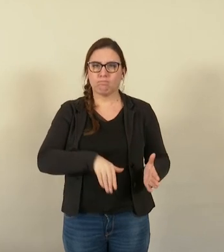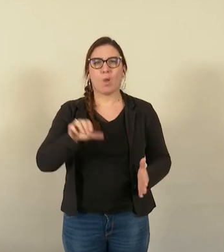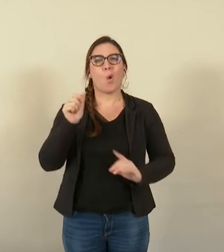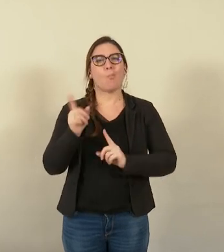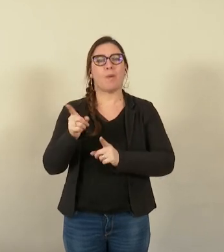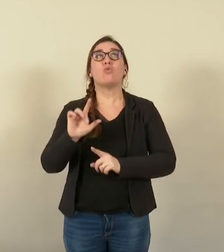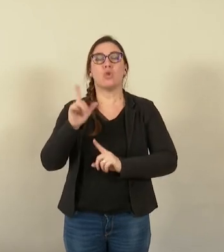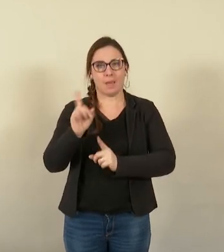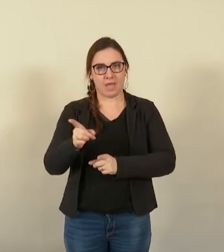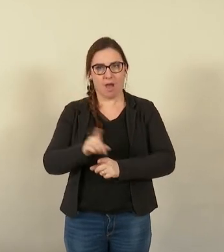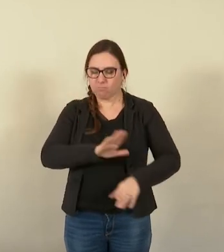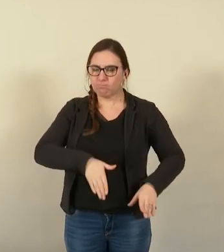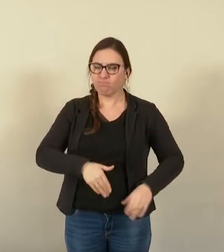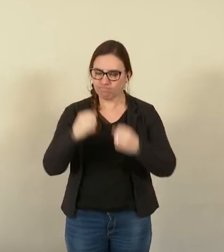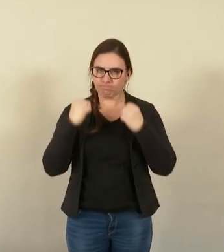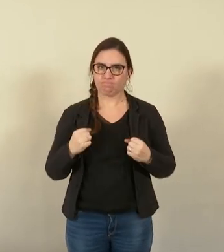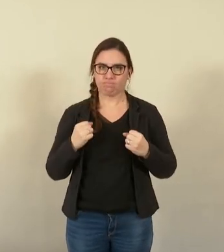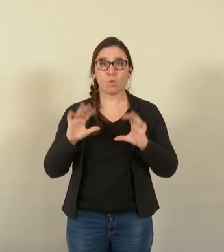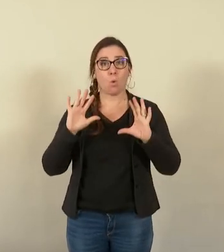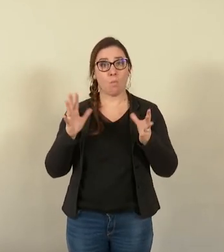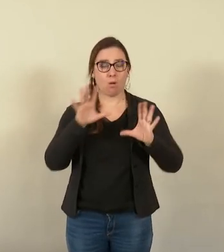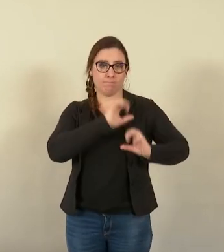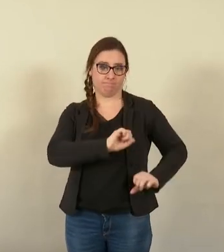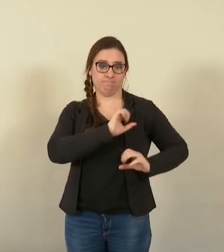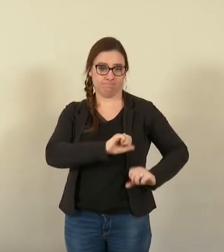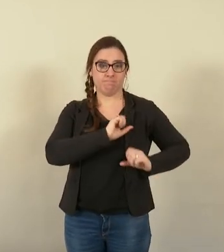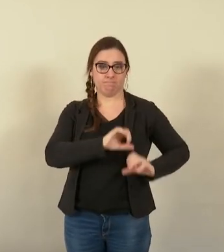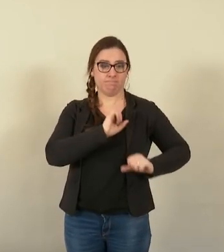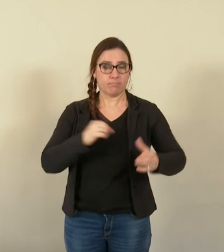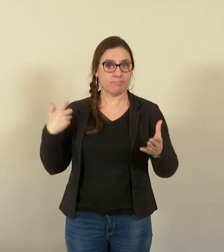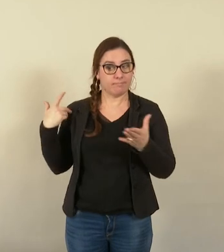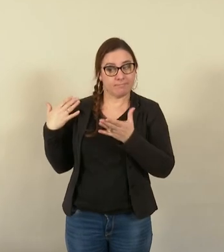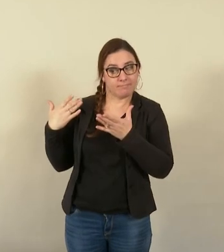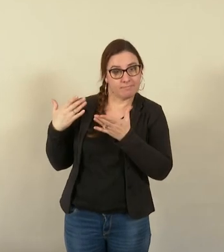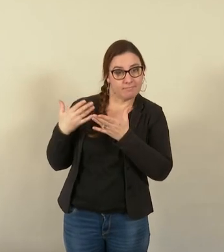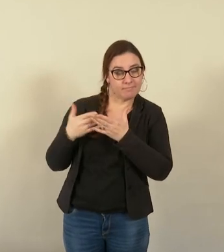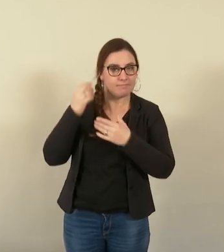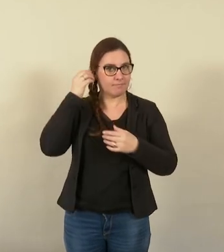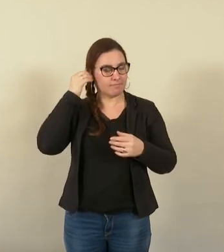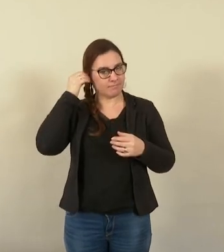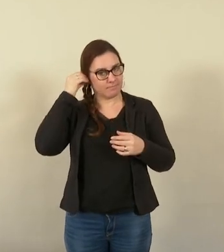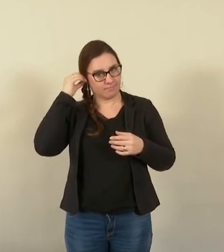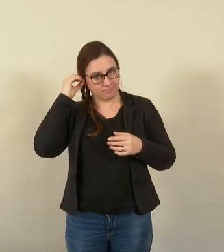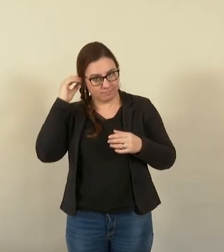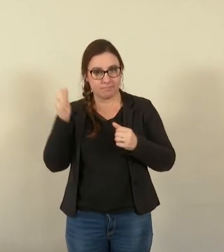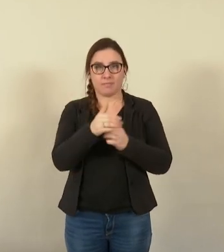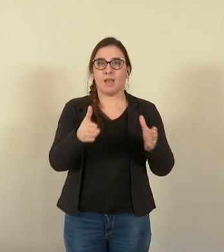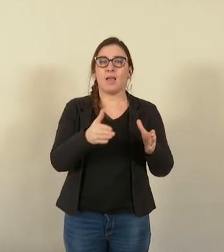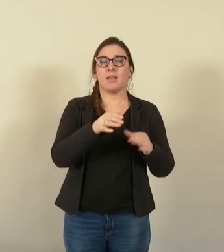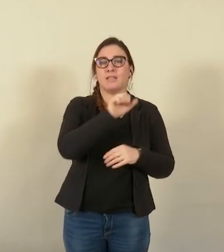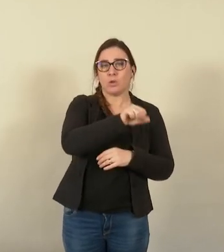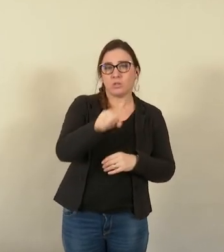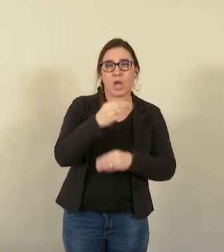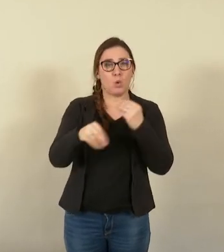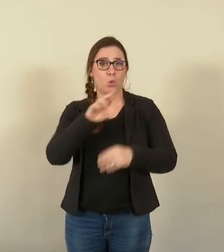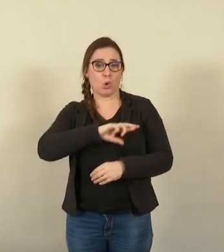guerre de la 2uxème Guerre mondiale euh l'ont été sur la la base d'expérimentation qui avait été mené que ça soit sur les les caises de retraite ou les caisses de sécurité